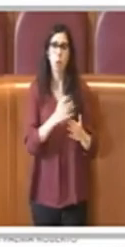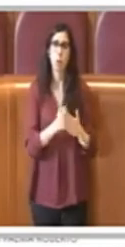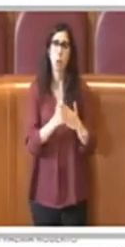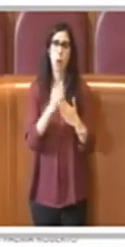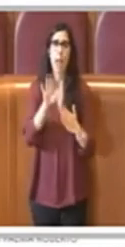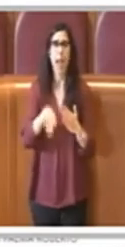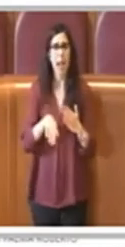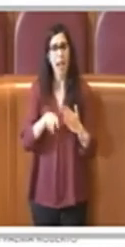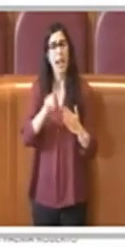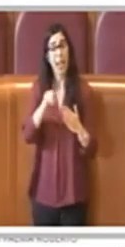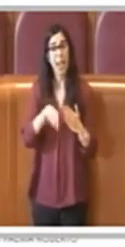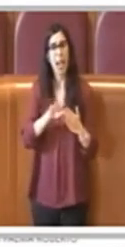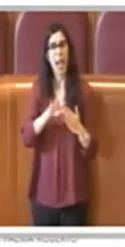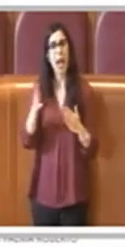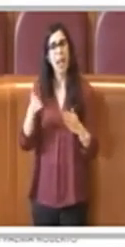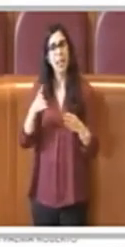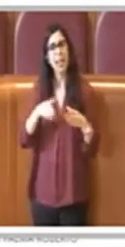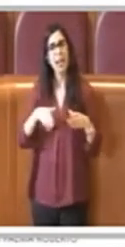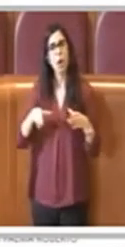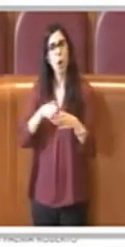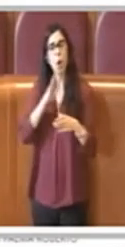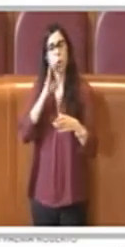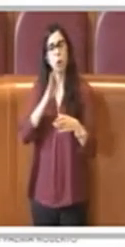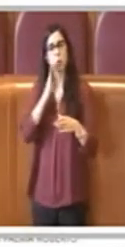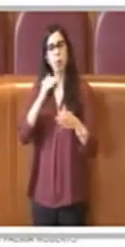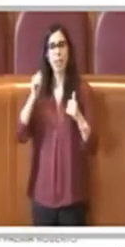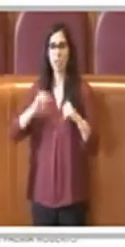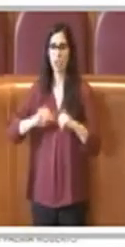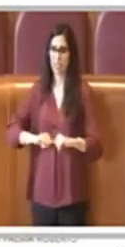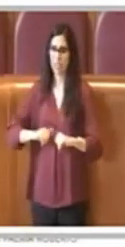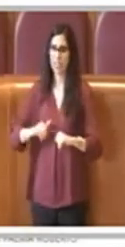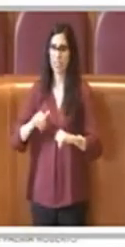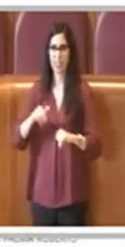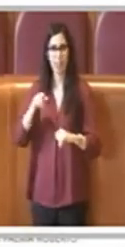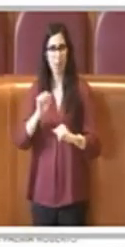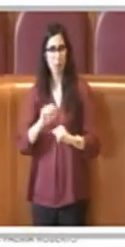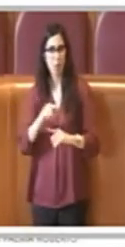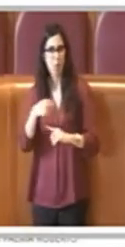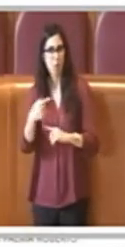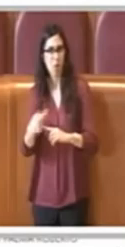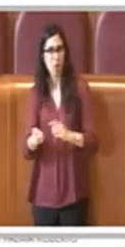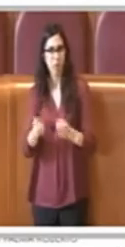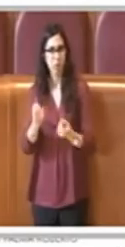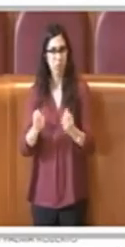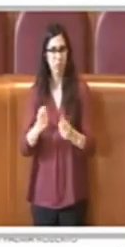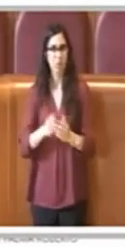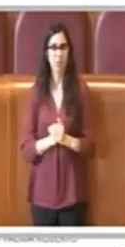altre consulte cittadine che sono istituite e che magari verranno in seguito. Grazie.